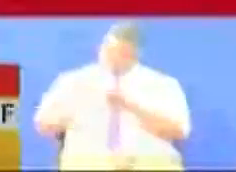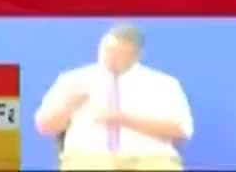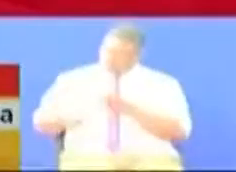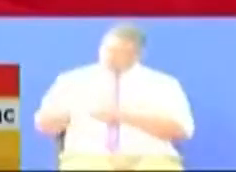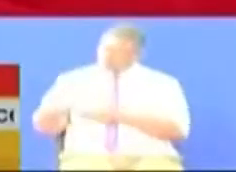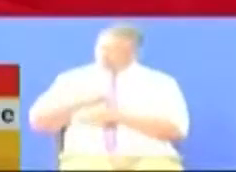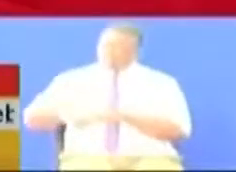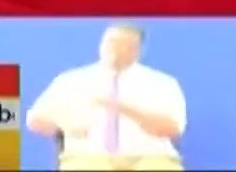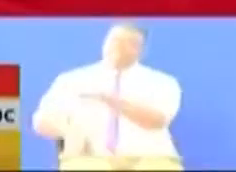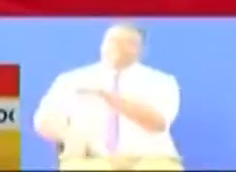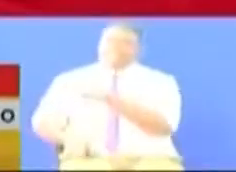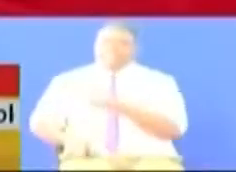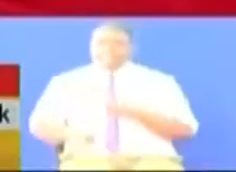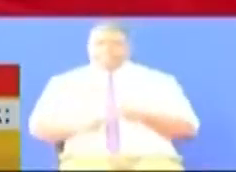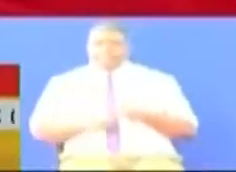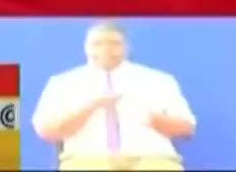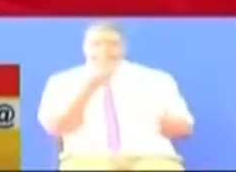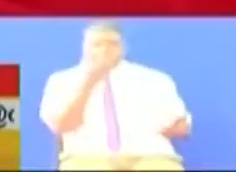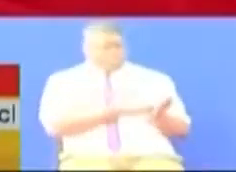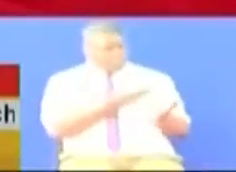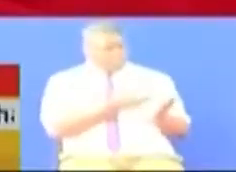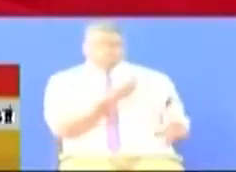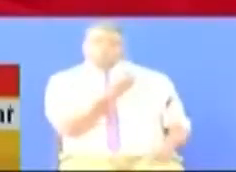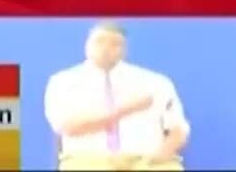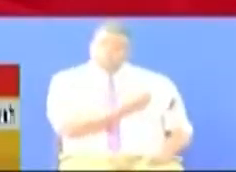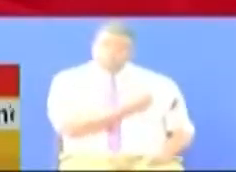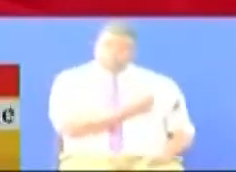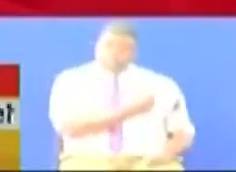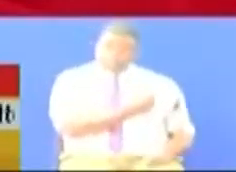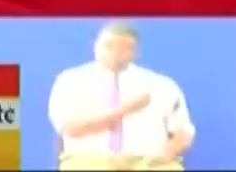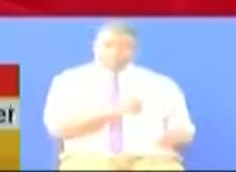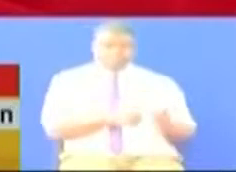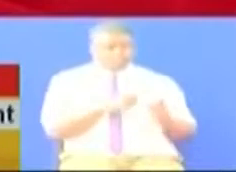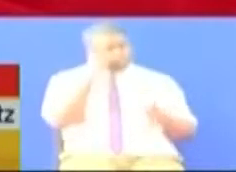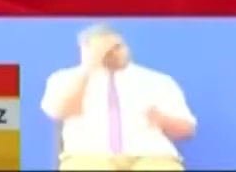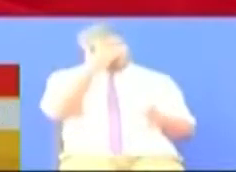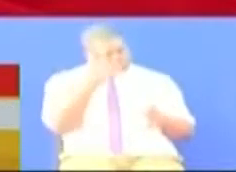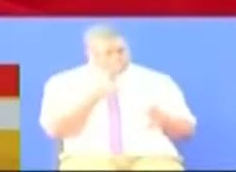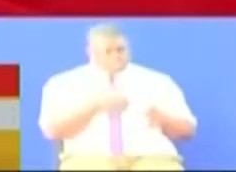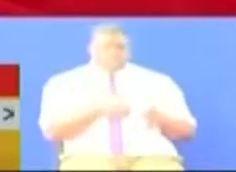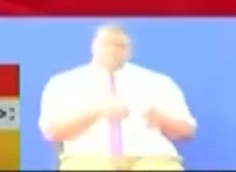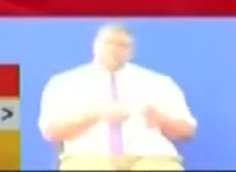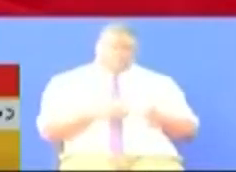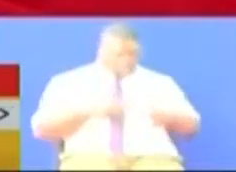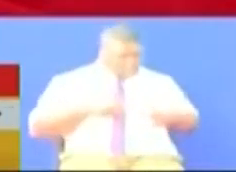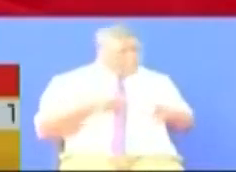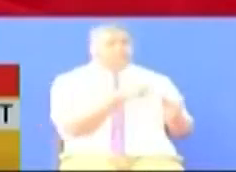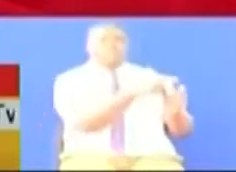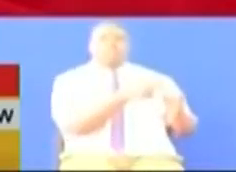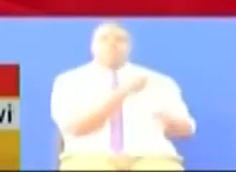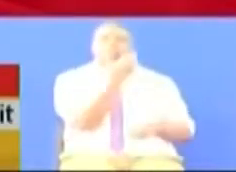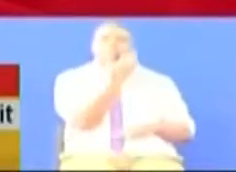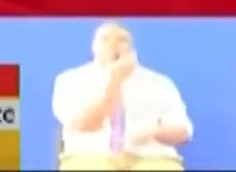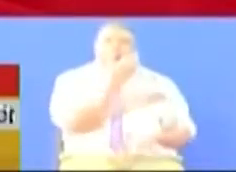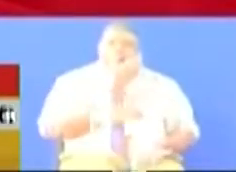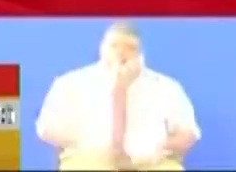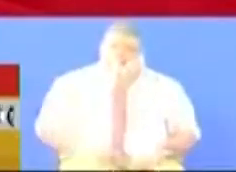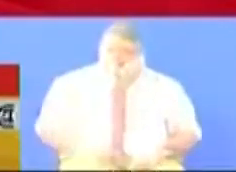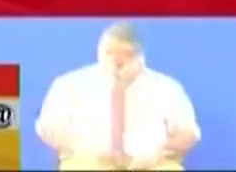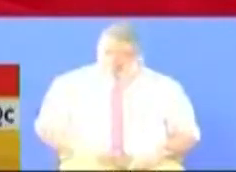mapendekezo ambayo nilifikiri baadhi wameshayasema ilikuwa moja ni tufikirie namna ya kukata au kusitisha huduma.